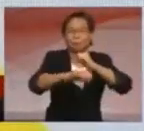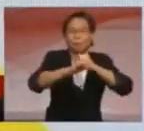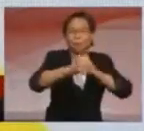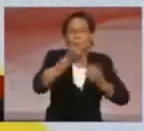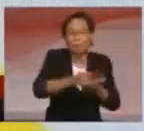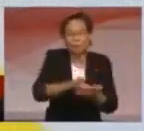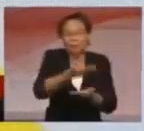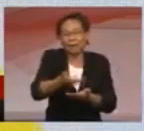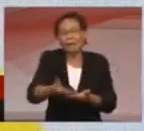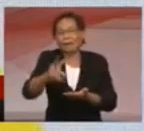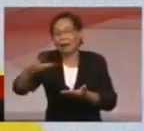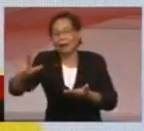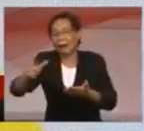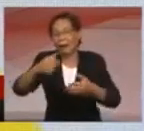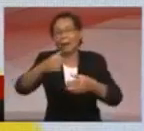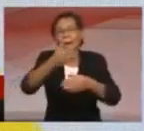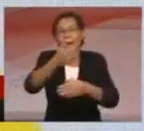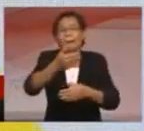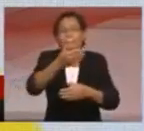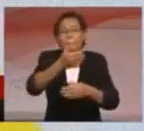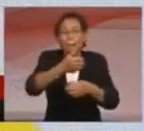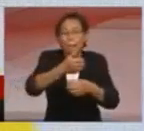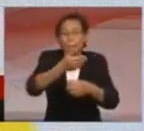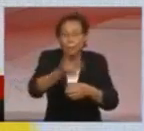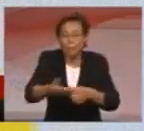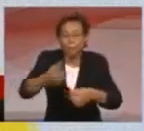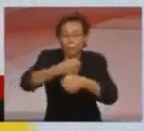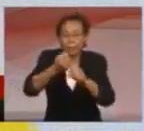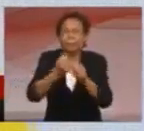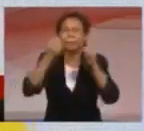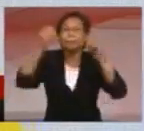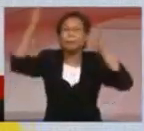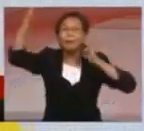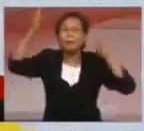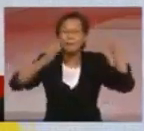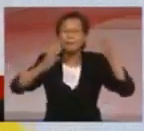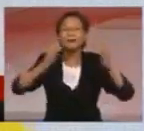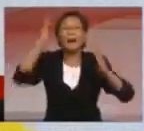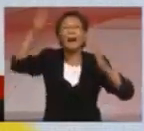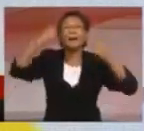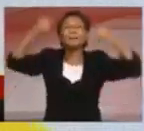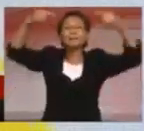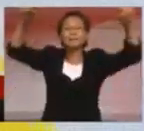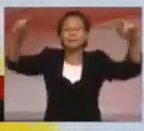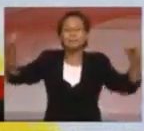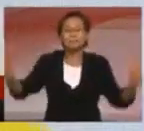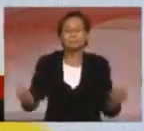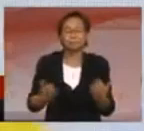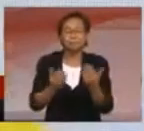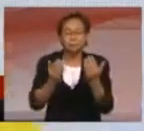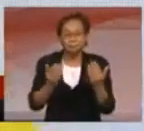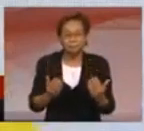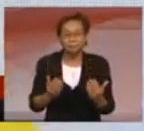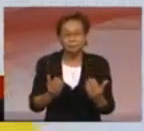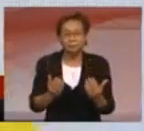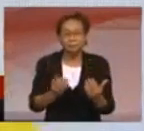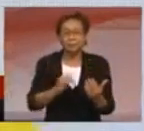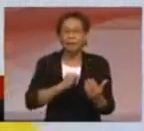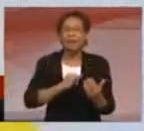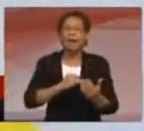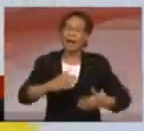belilah barangan buatan Malaysia ini akan mencapai kejayaan. Dengan lafaz Bismillahirrahmanirrahim, saya dengan